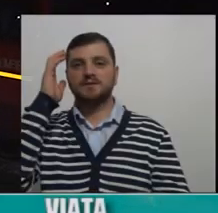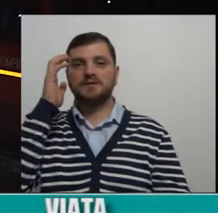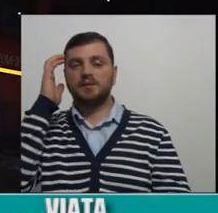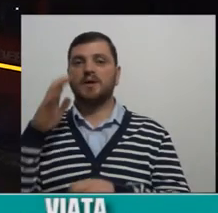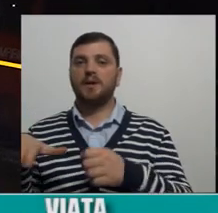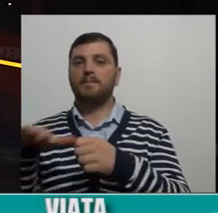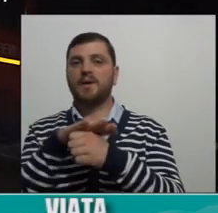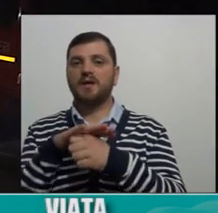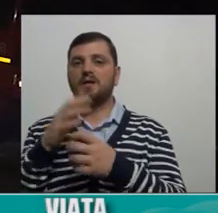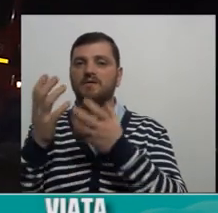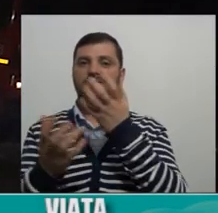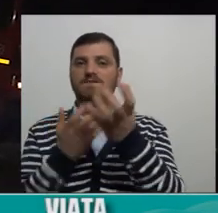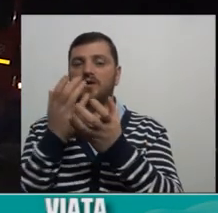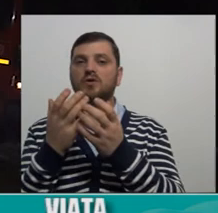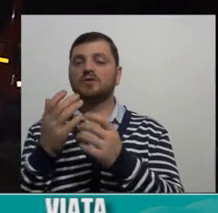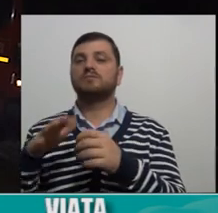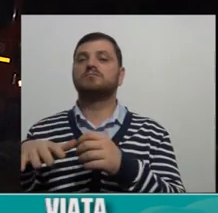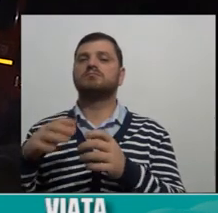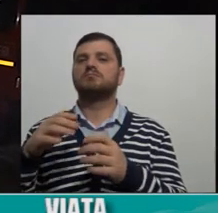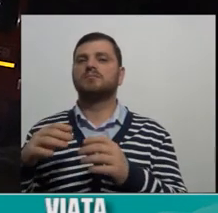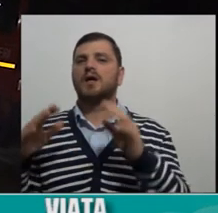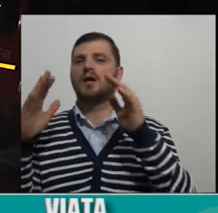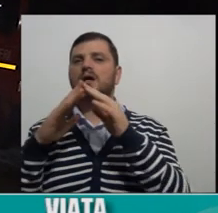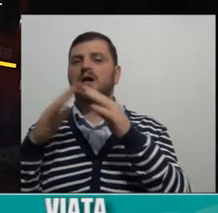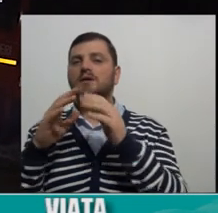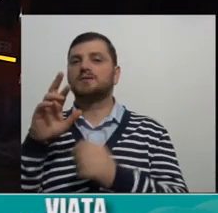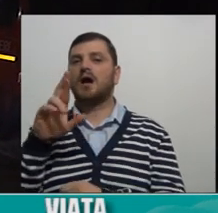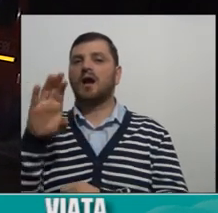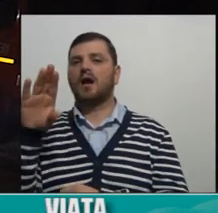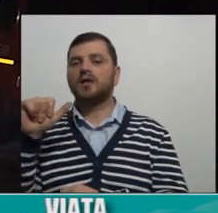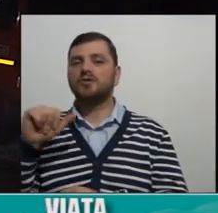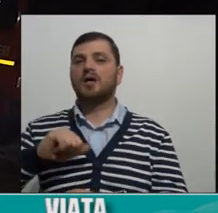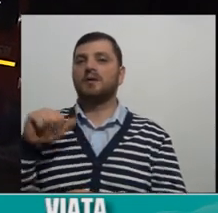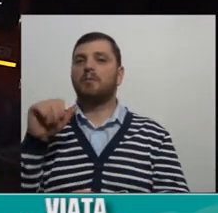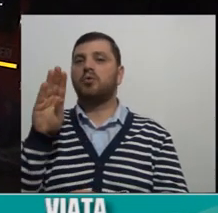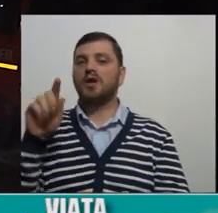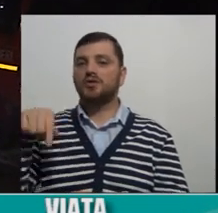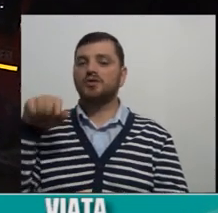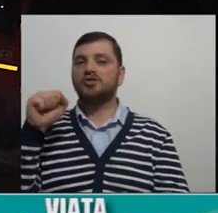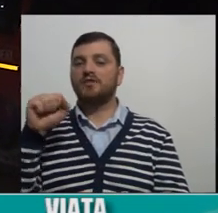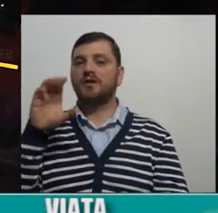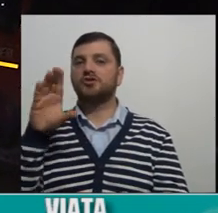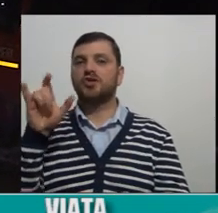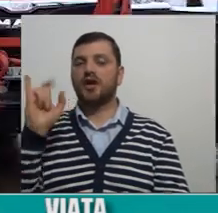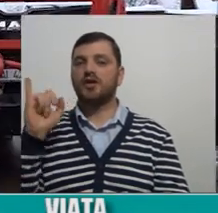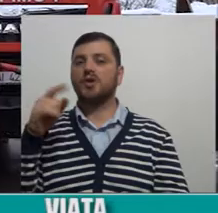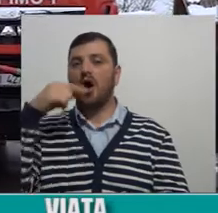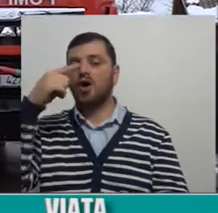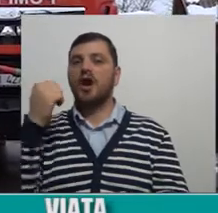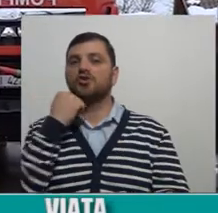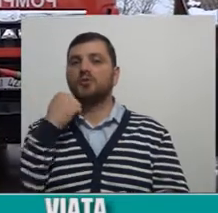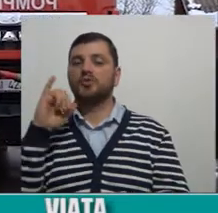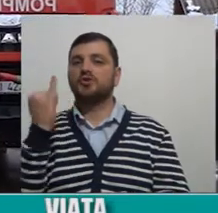Weekend plin de incendii în județul Argeș. Flăcările au cuprins locuințe din Recea, Bughea de Jos, Ștefănești,